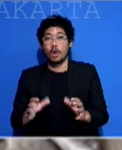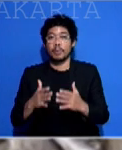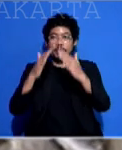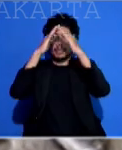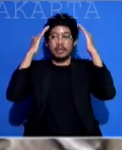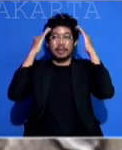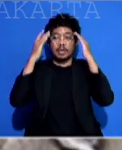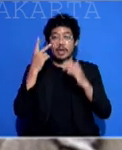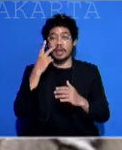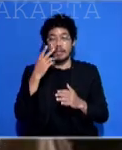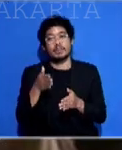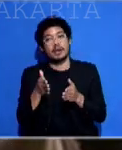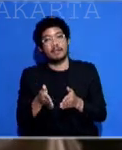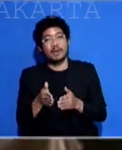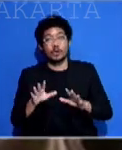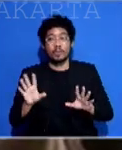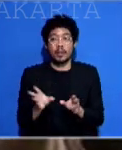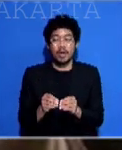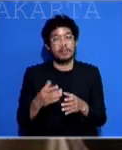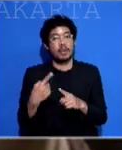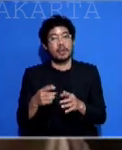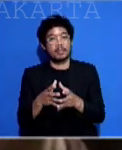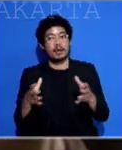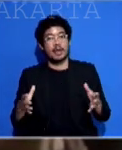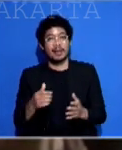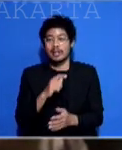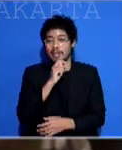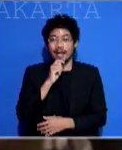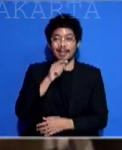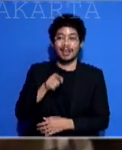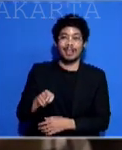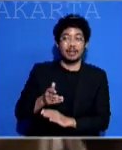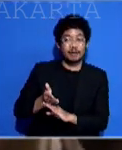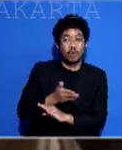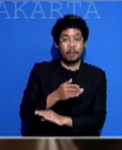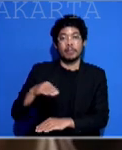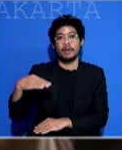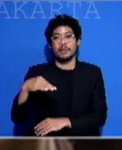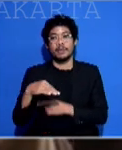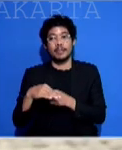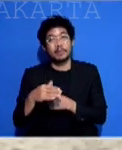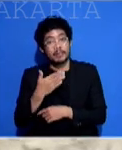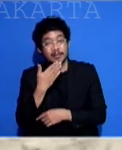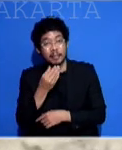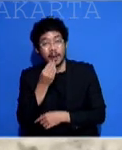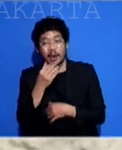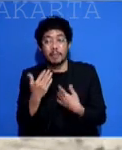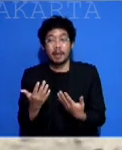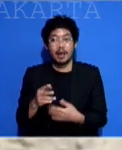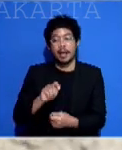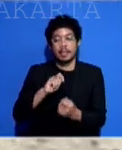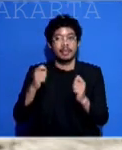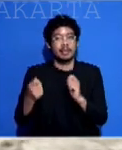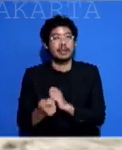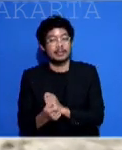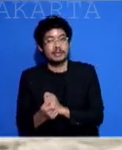langkung kathah. Ananging ingkang kedah dipun gatosaken ing salebeting ingkang kambangan cara menika pakanipun kedah dipun gatosaken sanget